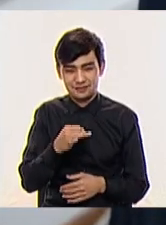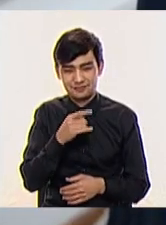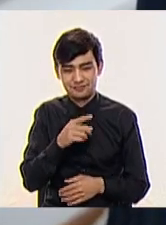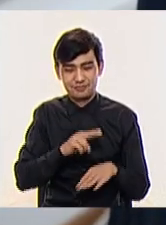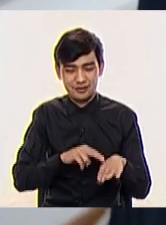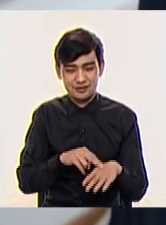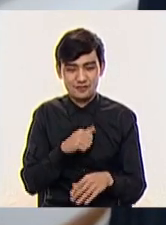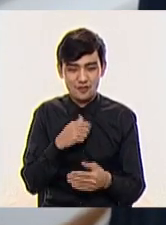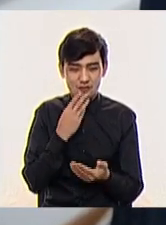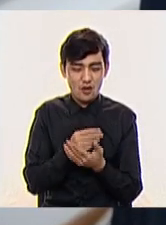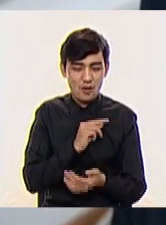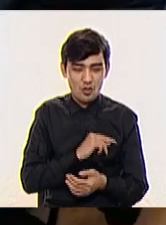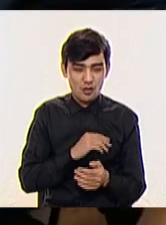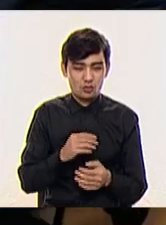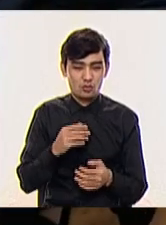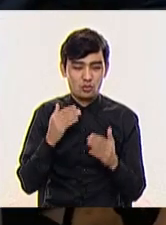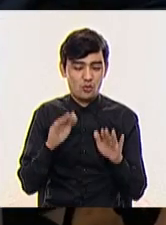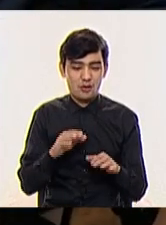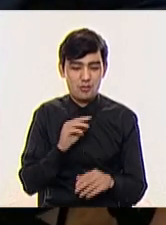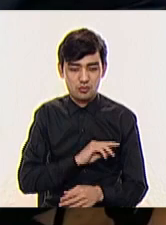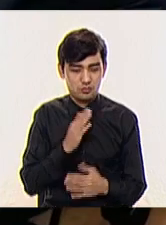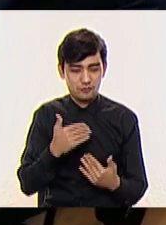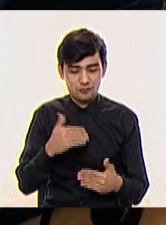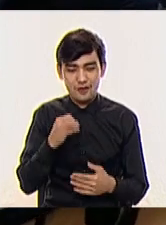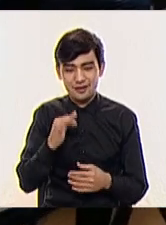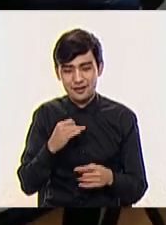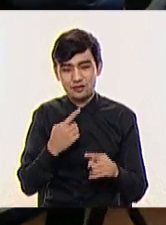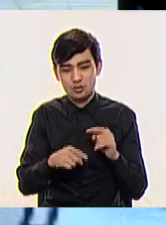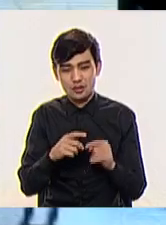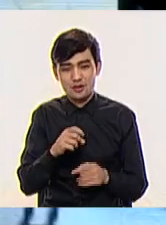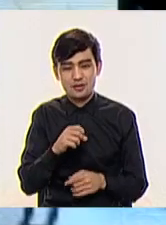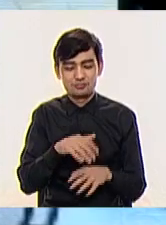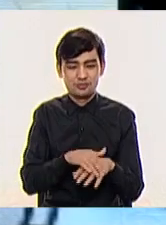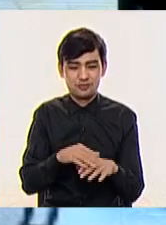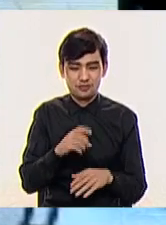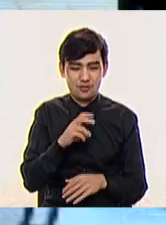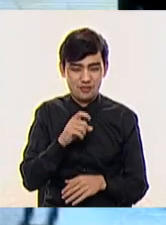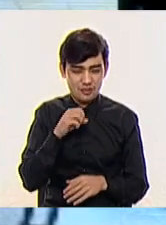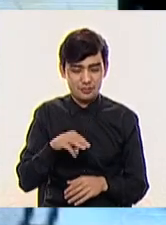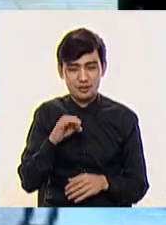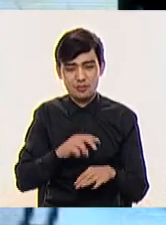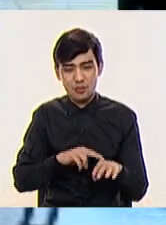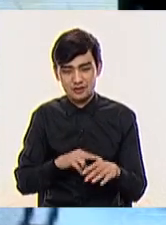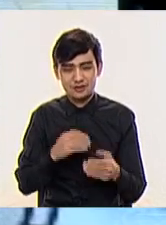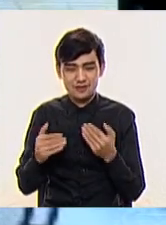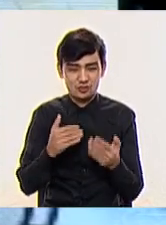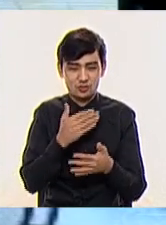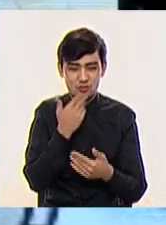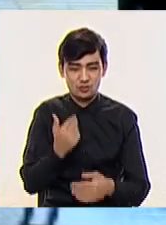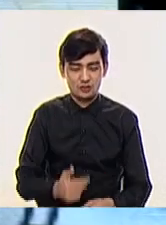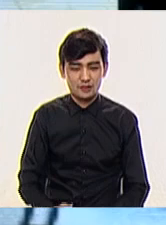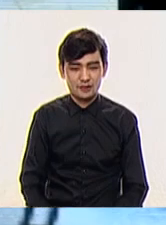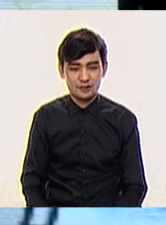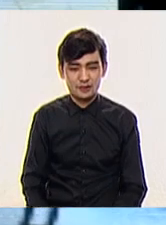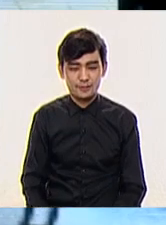сақшылары тікелей өз міндеттерімен айналысады. Ал кей сарапшылар азаматтық қоғам мен полицейлер арасында байланыс мүлде жоқ дейді.